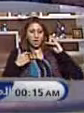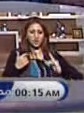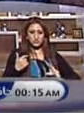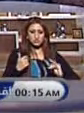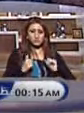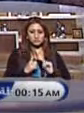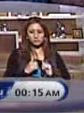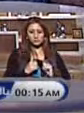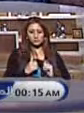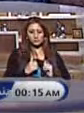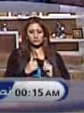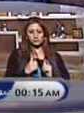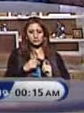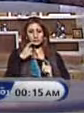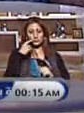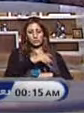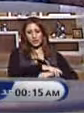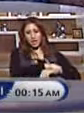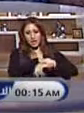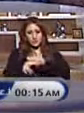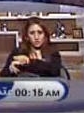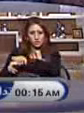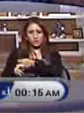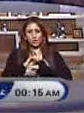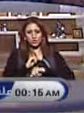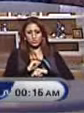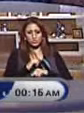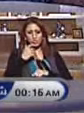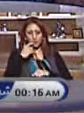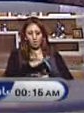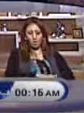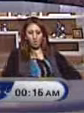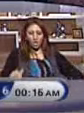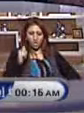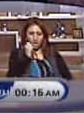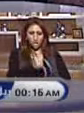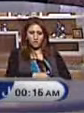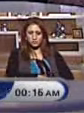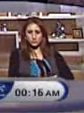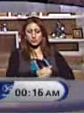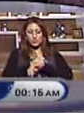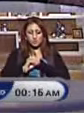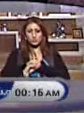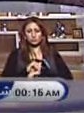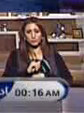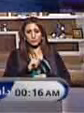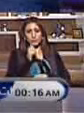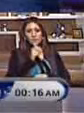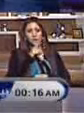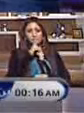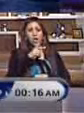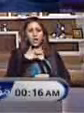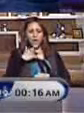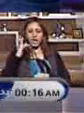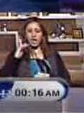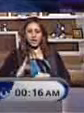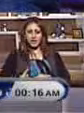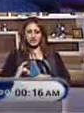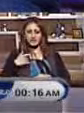ان تقيمني فجذبه جذبه شد ده من فوق الارض نعم فما كان من الرجل الا ان قال لا انا اجلس